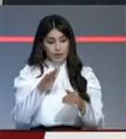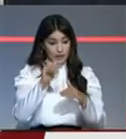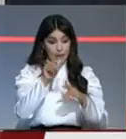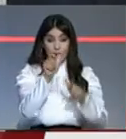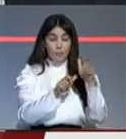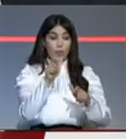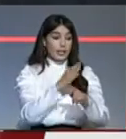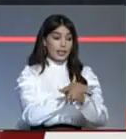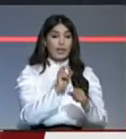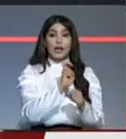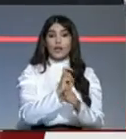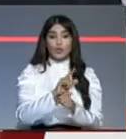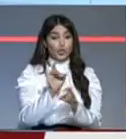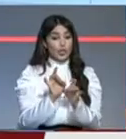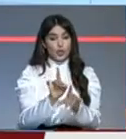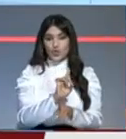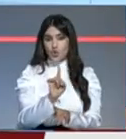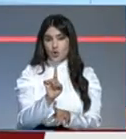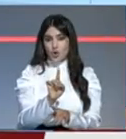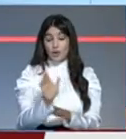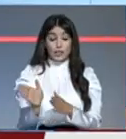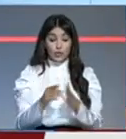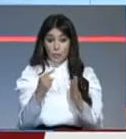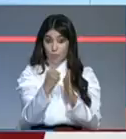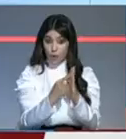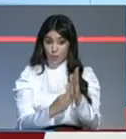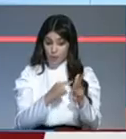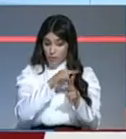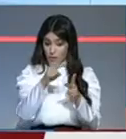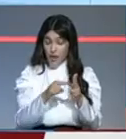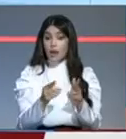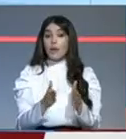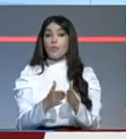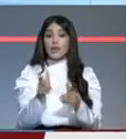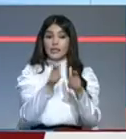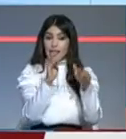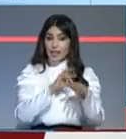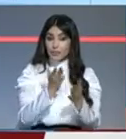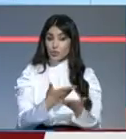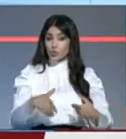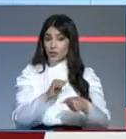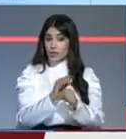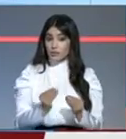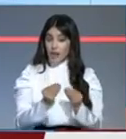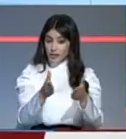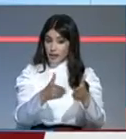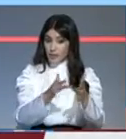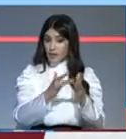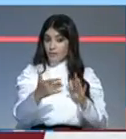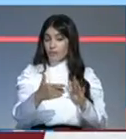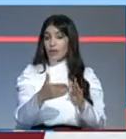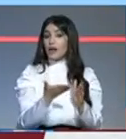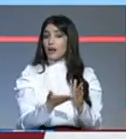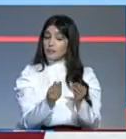الشغل الموجوده وعند توفر الشروط المطلوبه للمؤسسات المتضرره التي تقدمت بها المنافسه